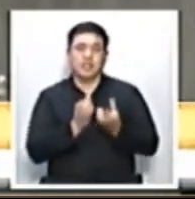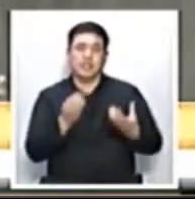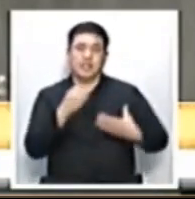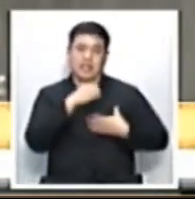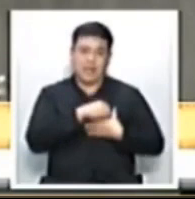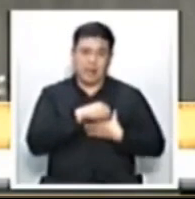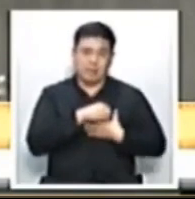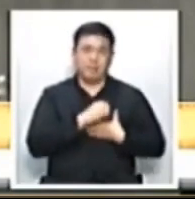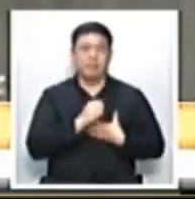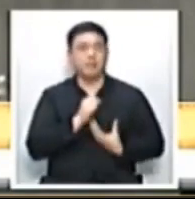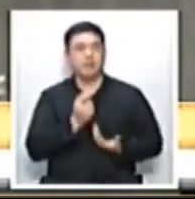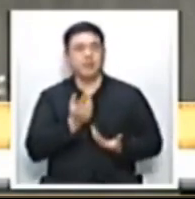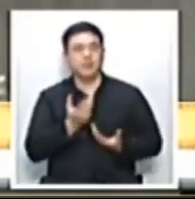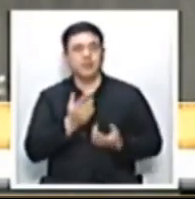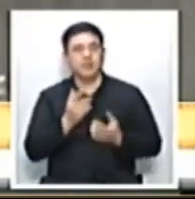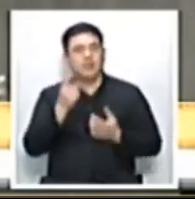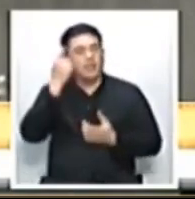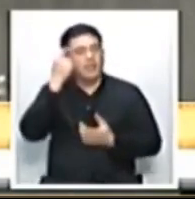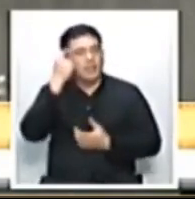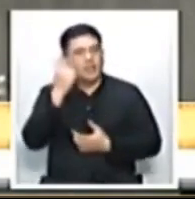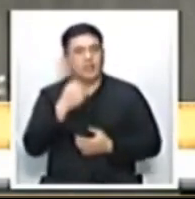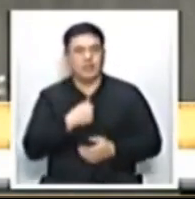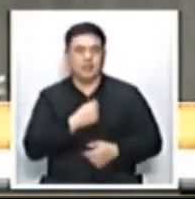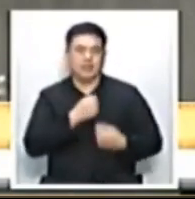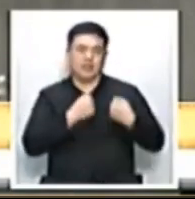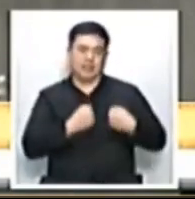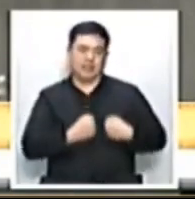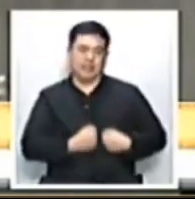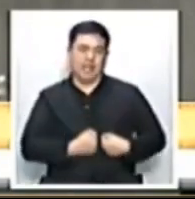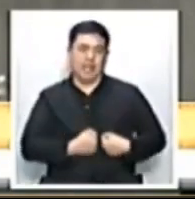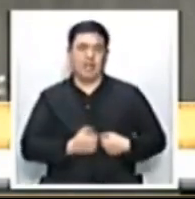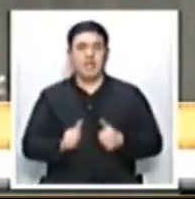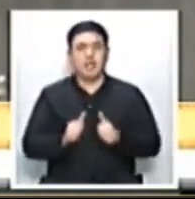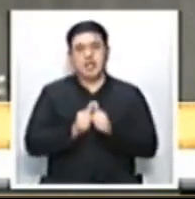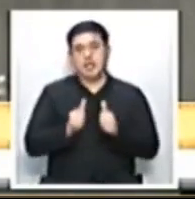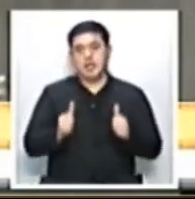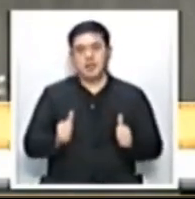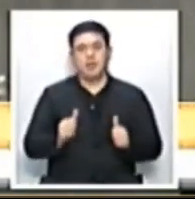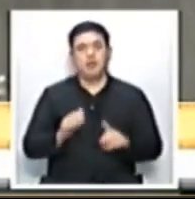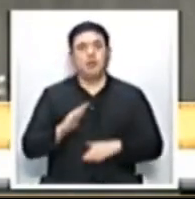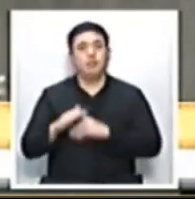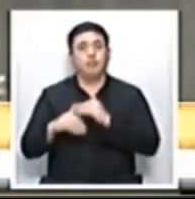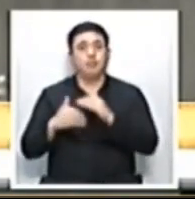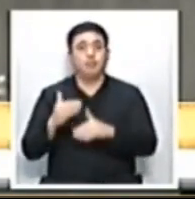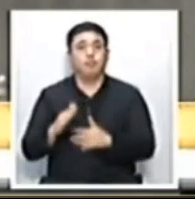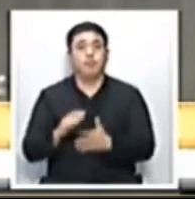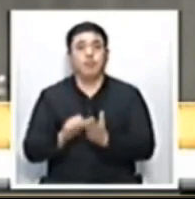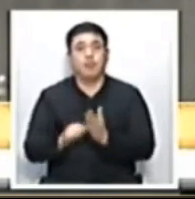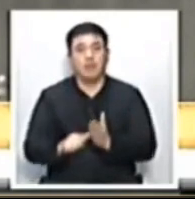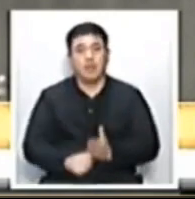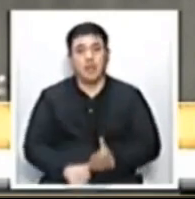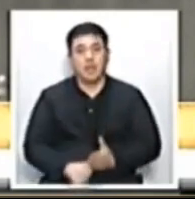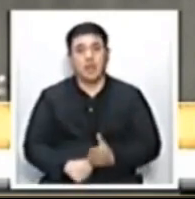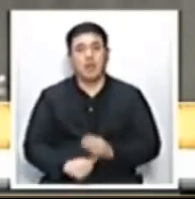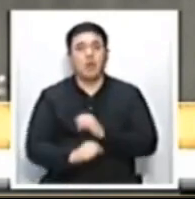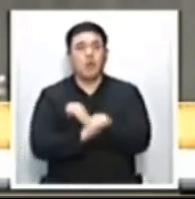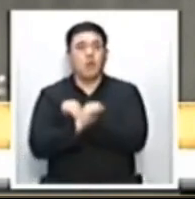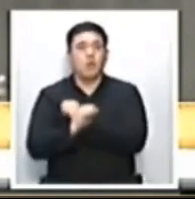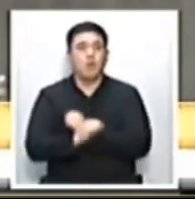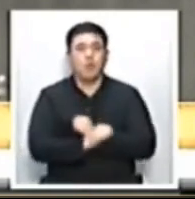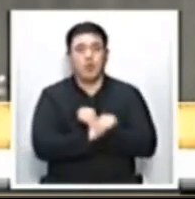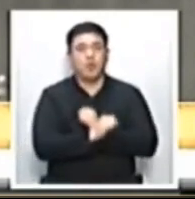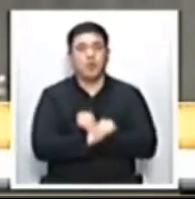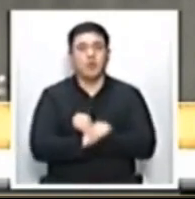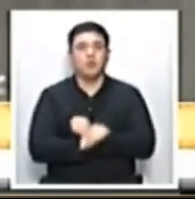ร้างส่งเสริมขัดเกลาจิตใจตัวเองเด็กๆเยาวชนและพ่อแม่สร้างภูมิคุ้มกันโดยเคาร